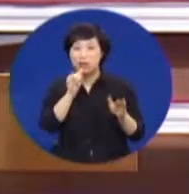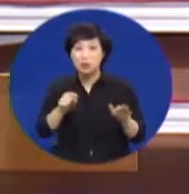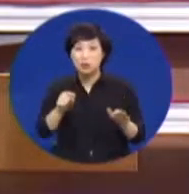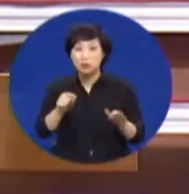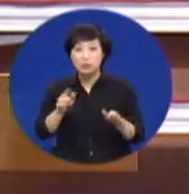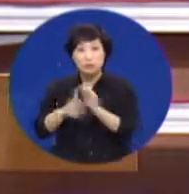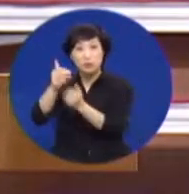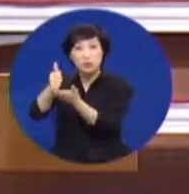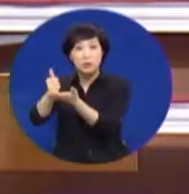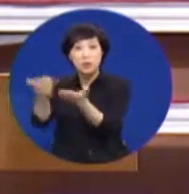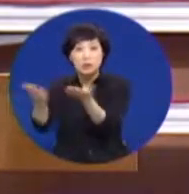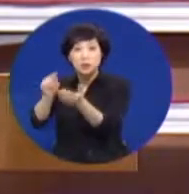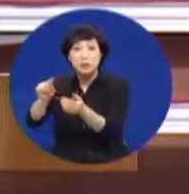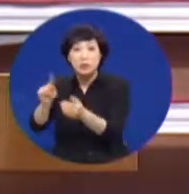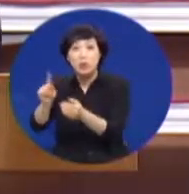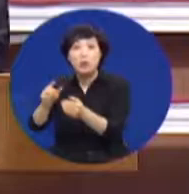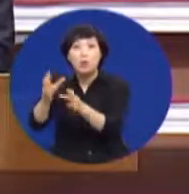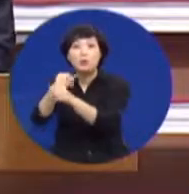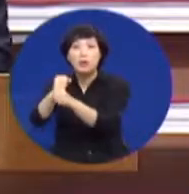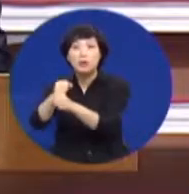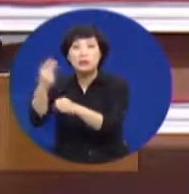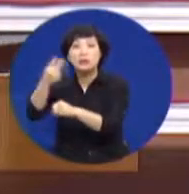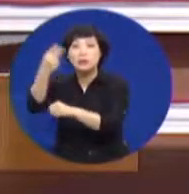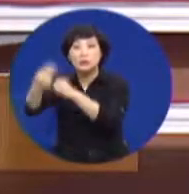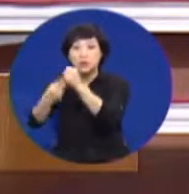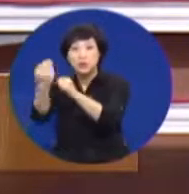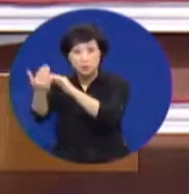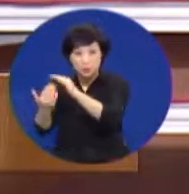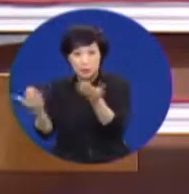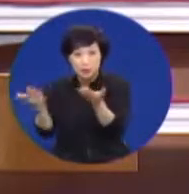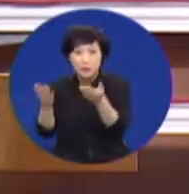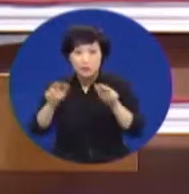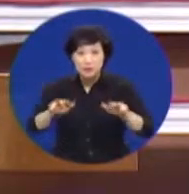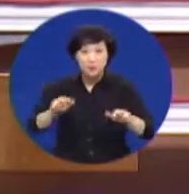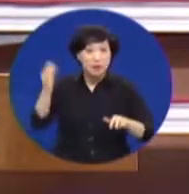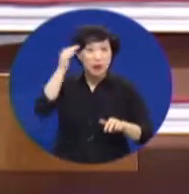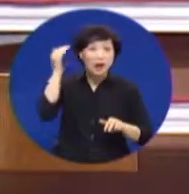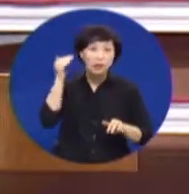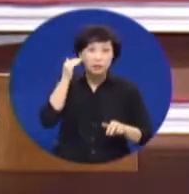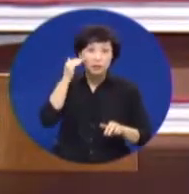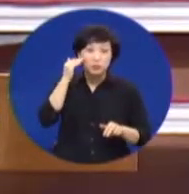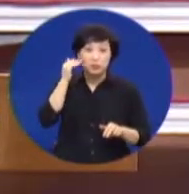상황인데, 그런데 지금 우리나라에도